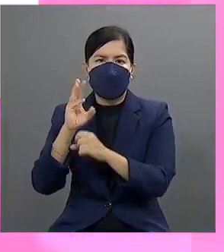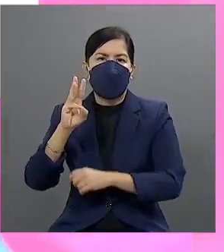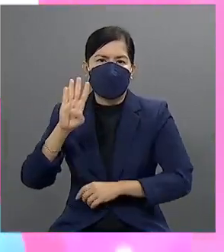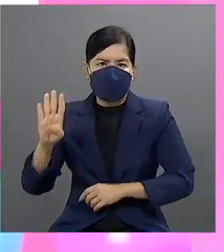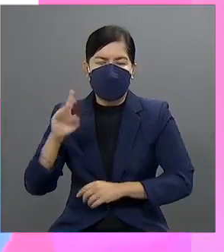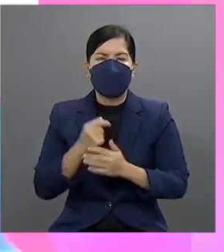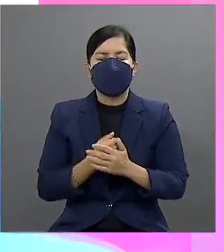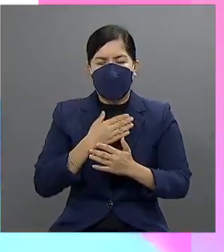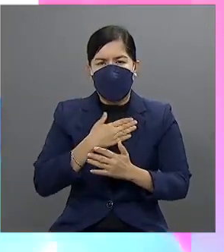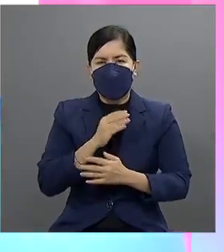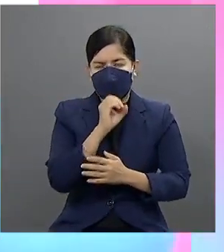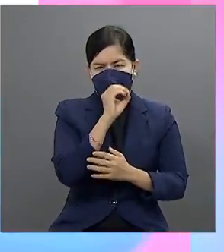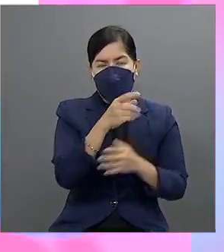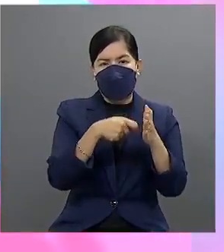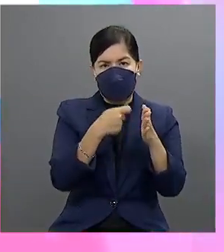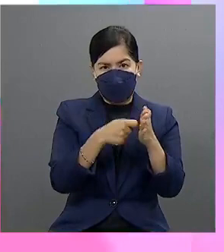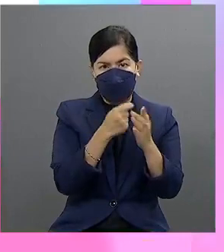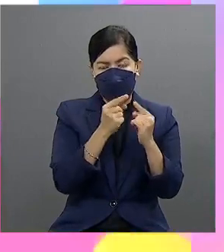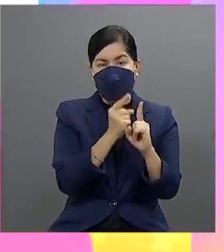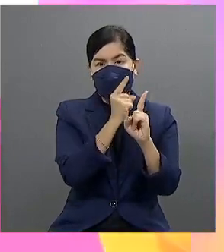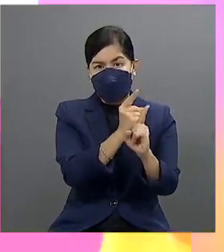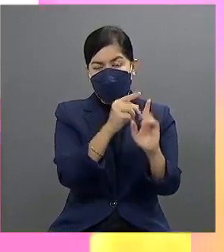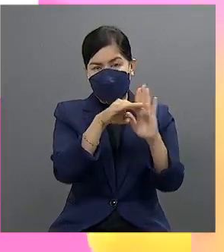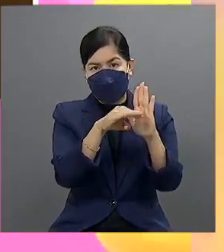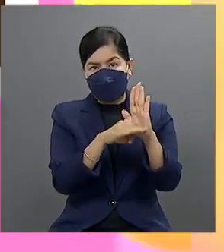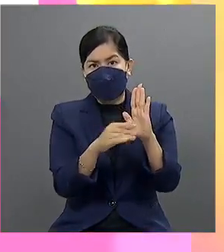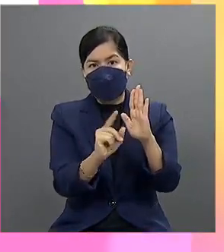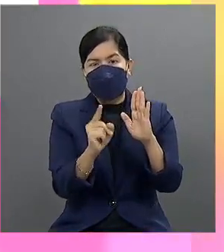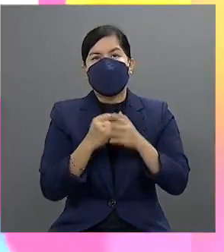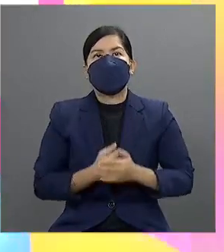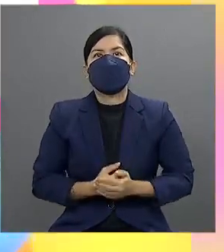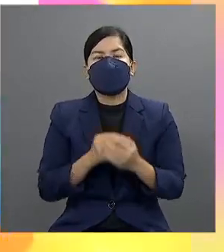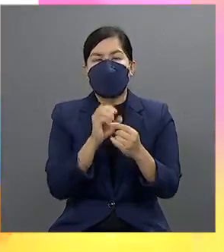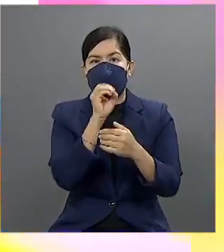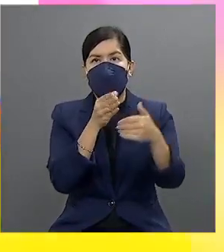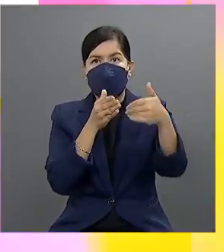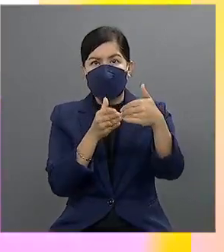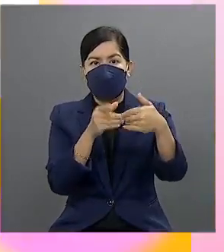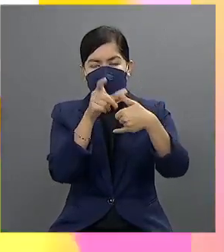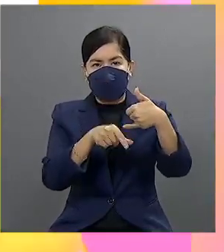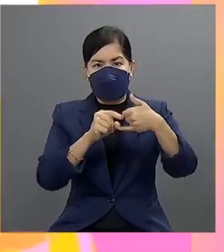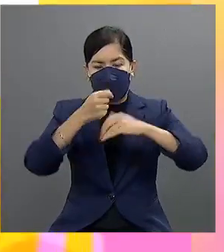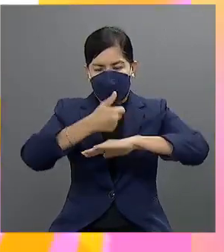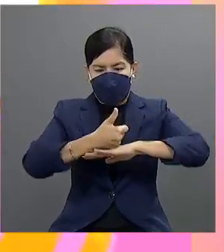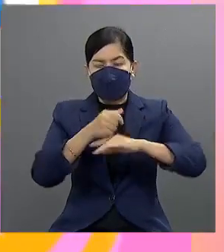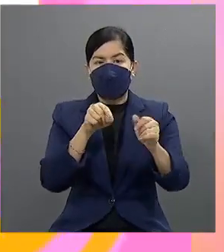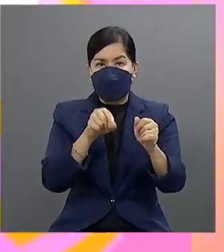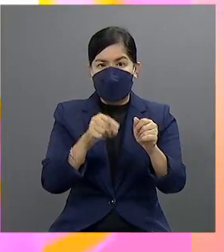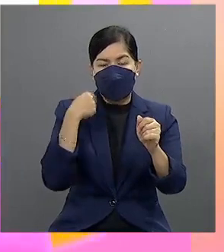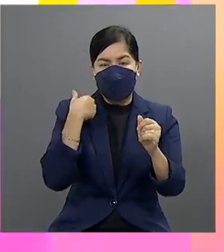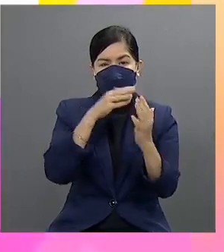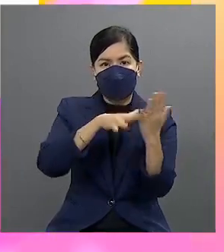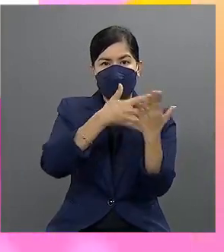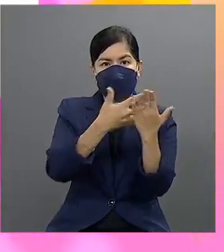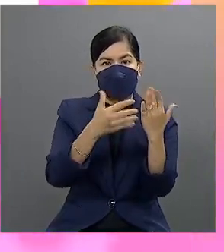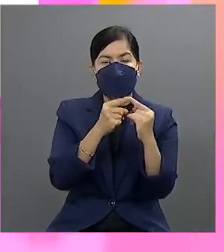มายได้ตามช่องทางดังต่อไปนี้1แจ้งต่อนายทะเบียนอำเภอที่ตนมีชื่ออยู่ในทะเบียนบ้าน2ท